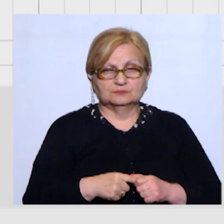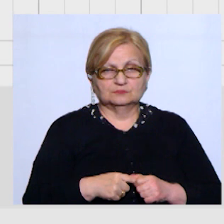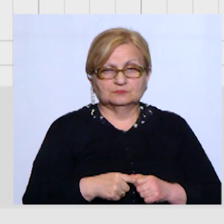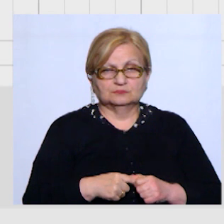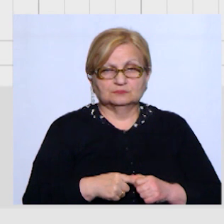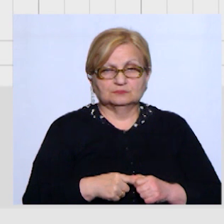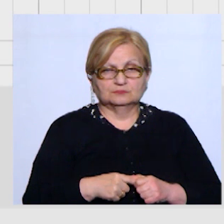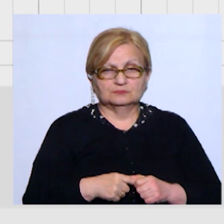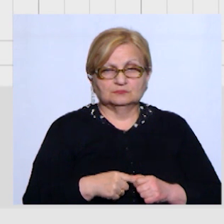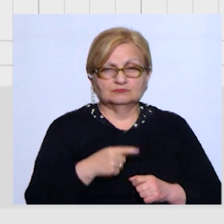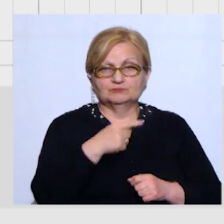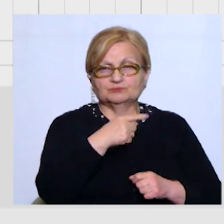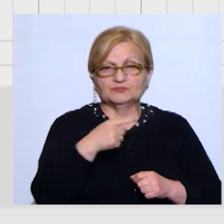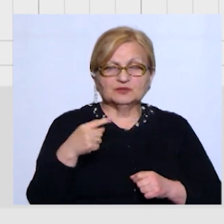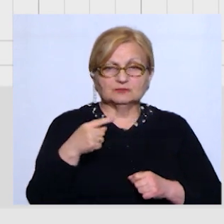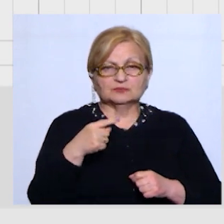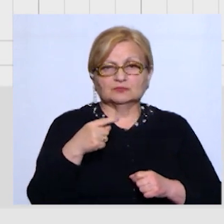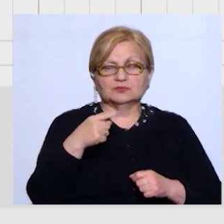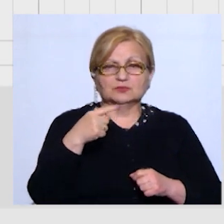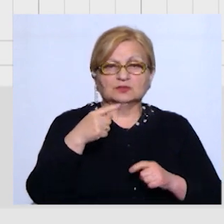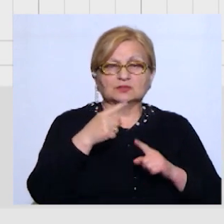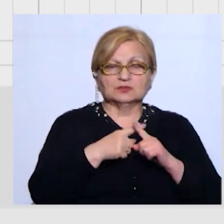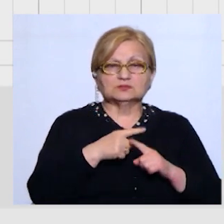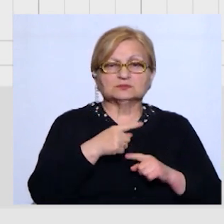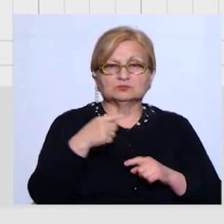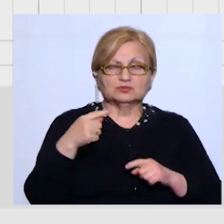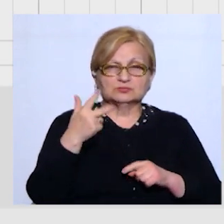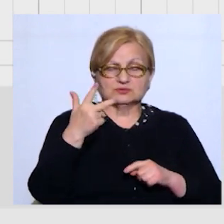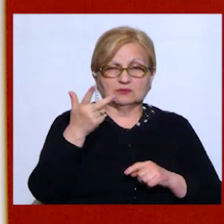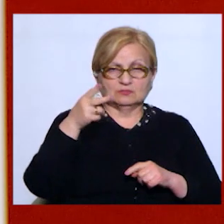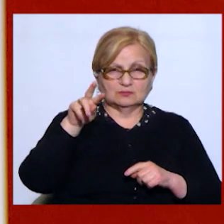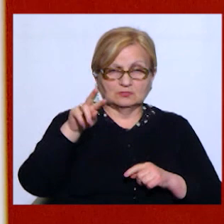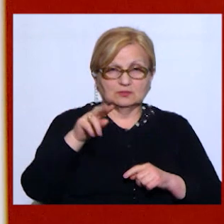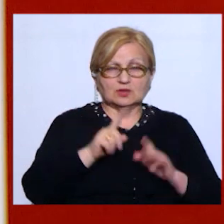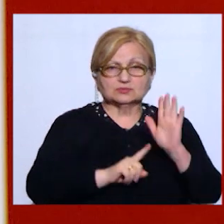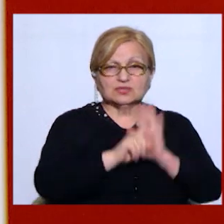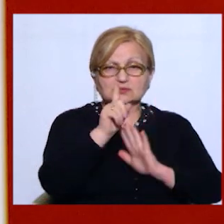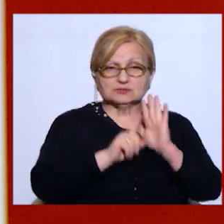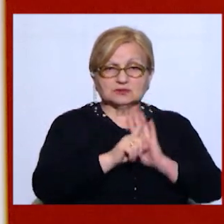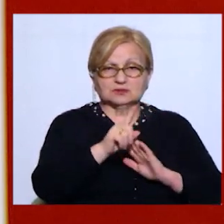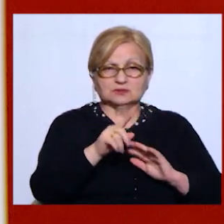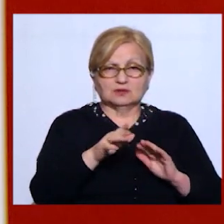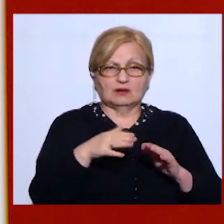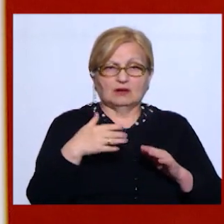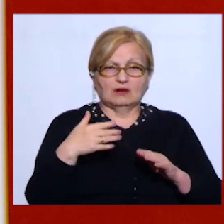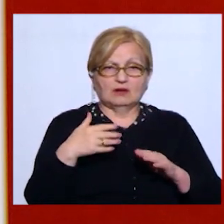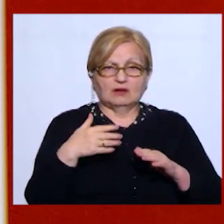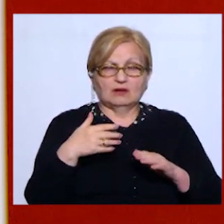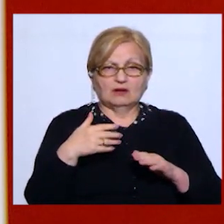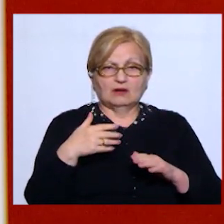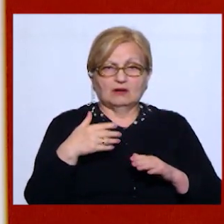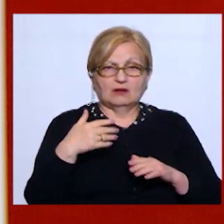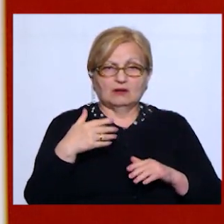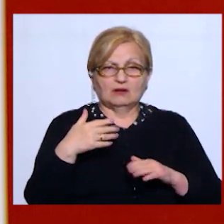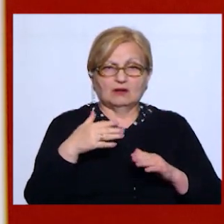x -3 კვადრატი როგორ მიიღება, ხომ? რომ საწყისი ფუნქცია მარჯვნივ გადა